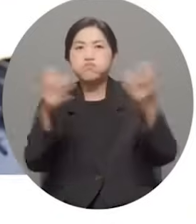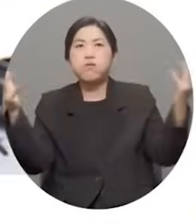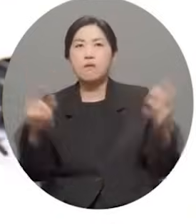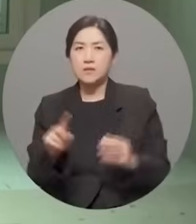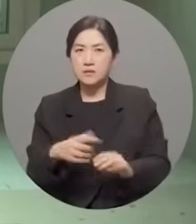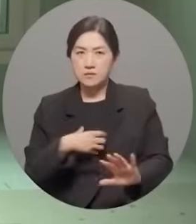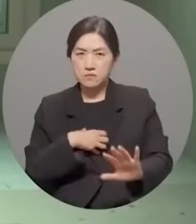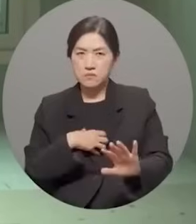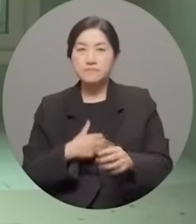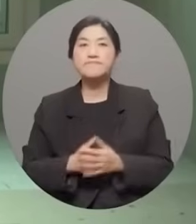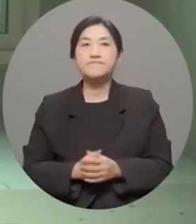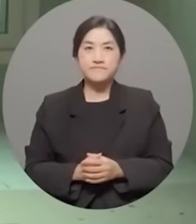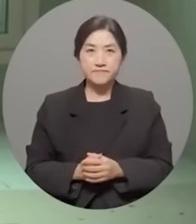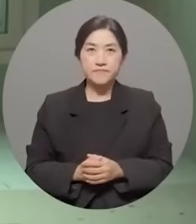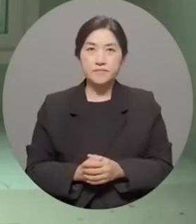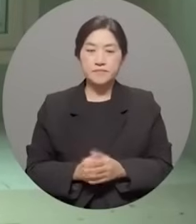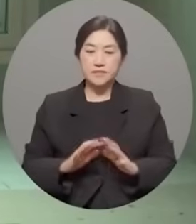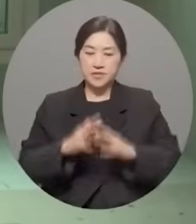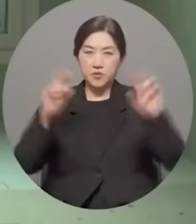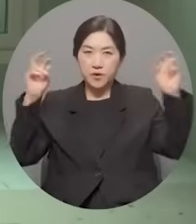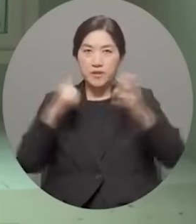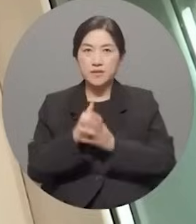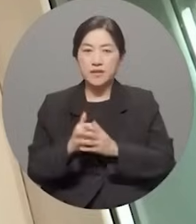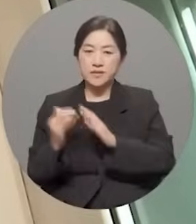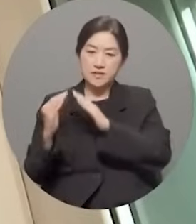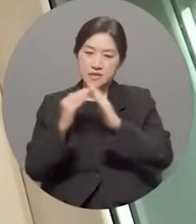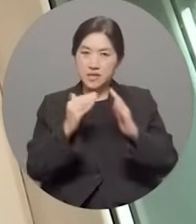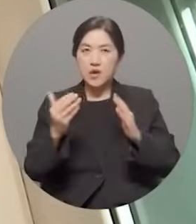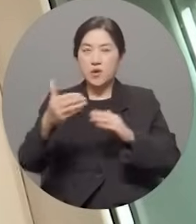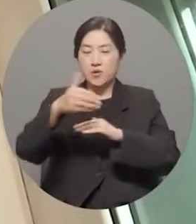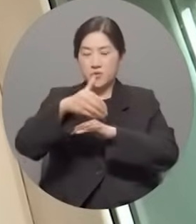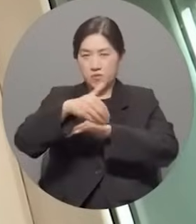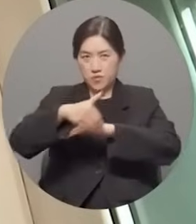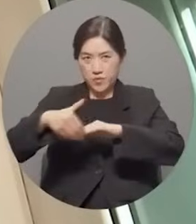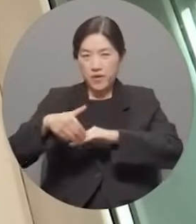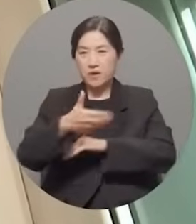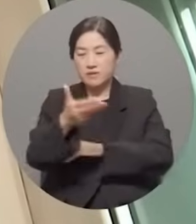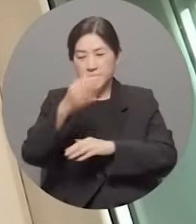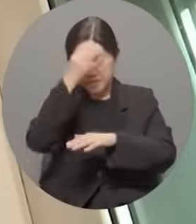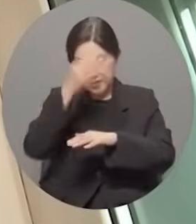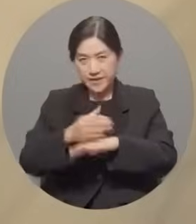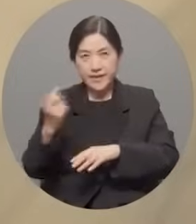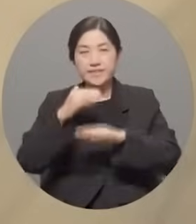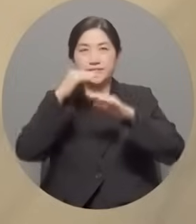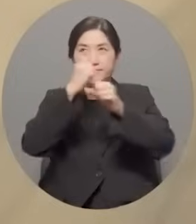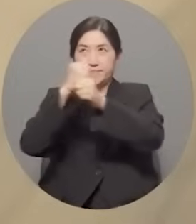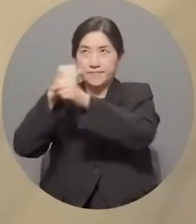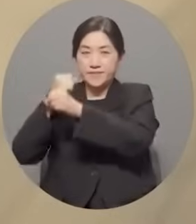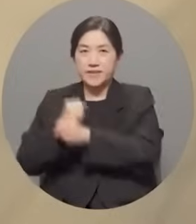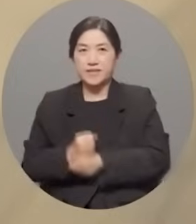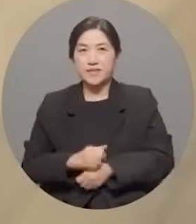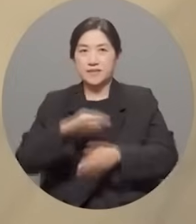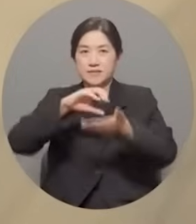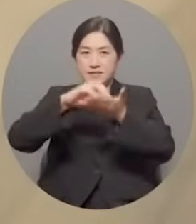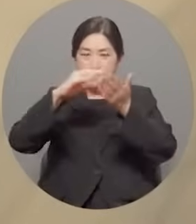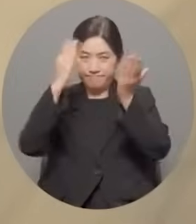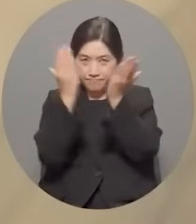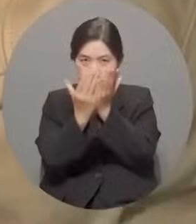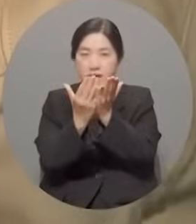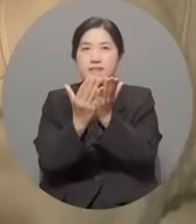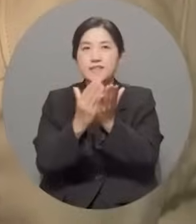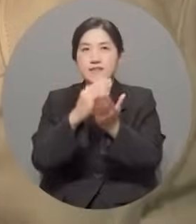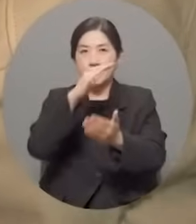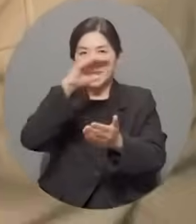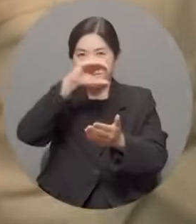거니까. 시공사 측은 입주 예정자들에게 죄송하다며 재시공을 통해 적정 품질 기준을 만족할 수